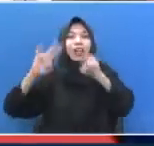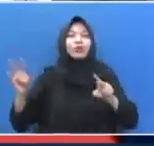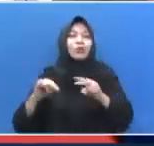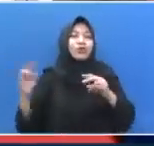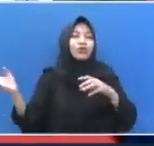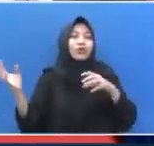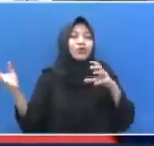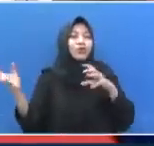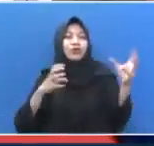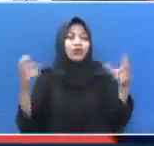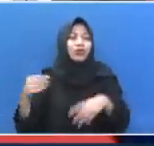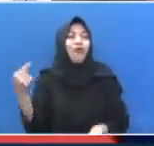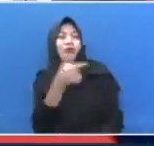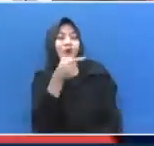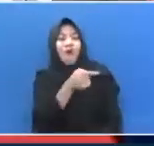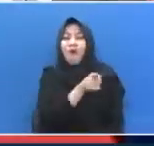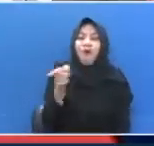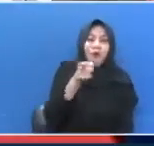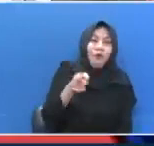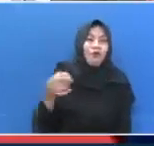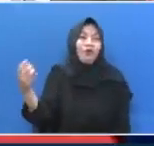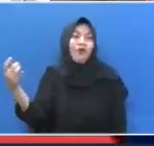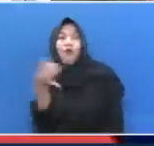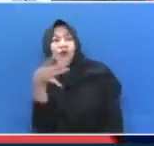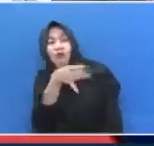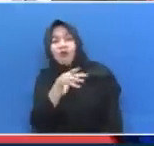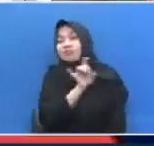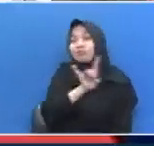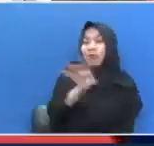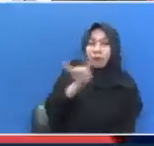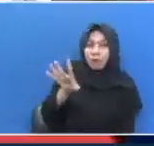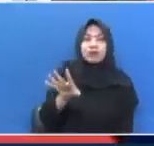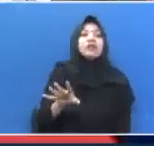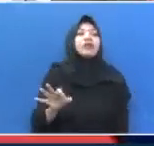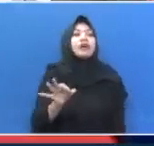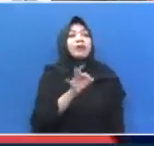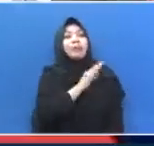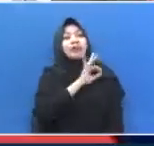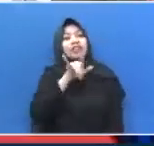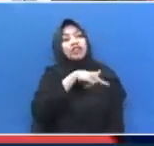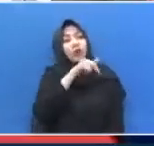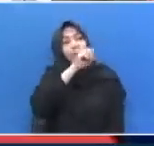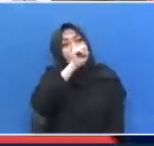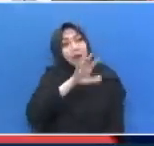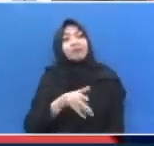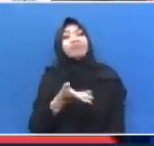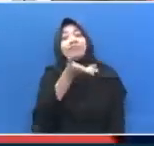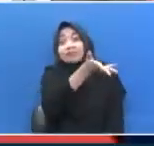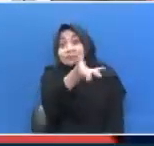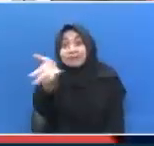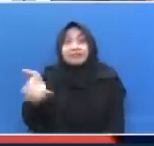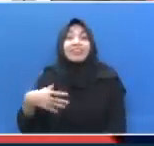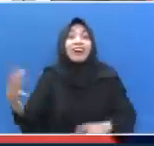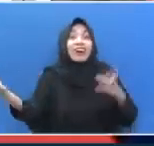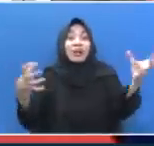soal itu sama yang lainnya ini yang sebenarnya ingin dijelaskan oleh Pak Jokowi bahwa yang ribut-ribut yang mulai kelihatan